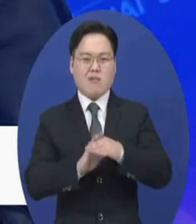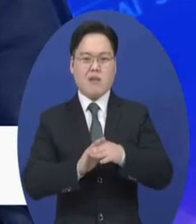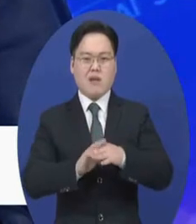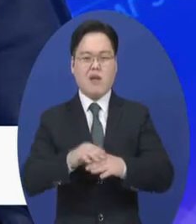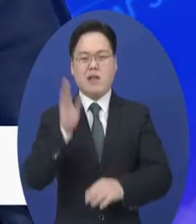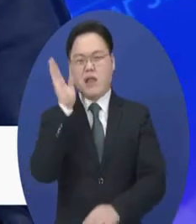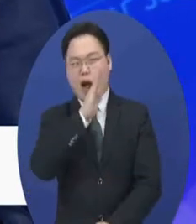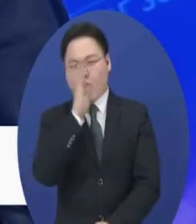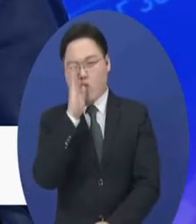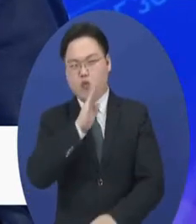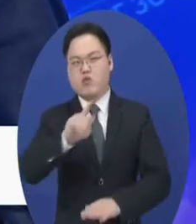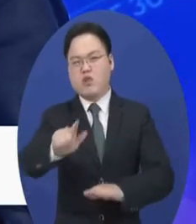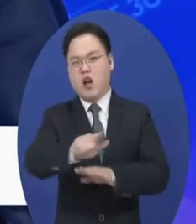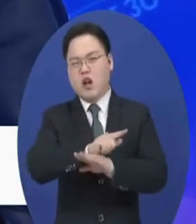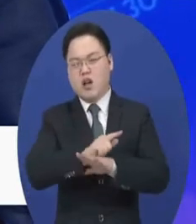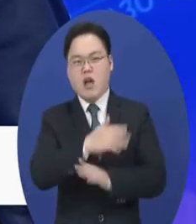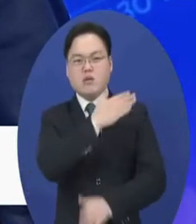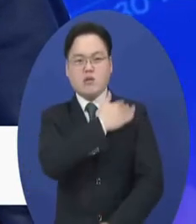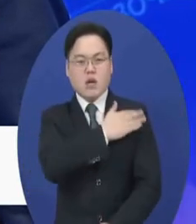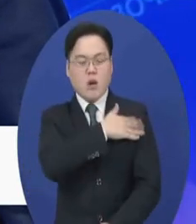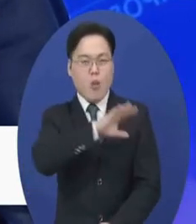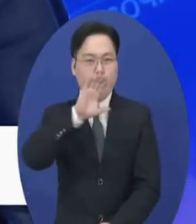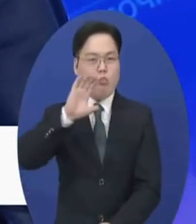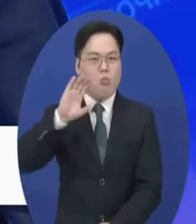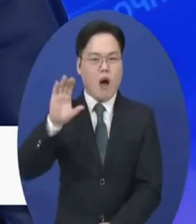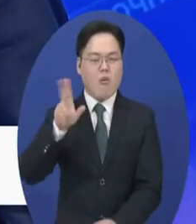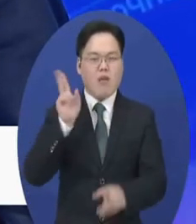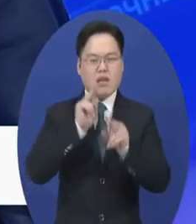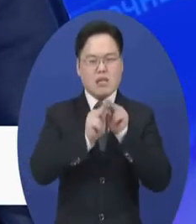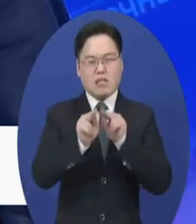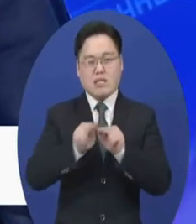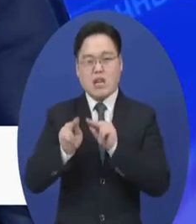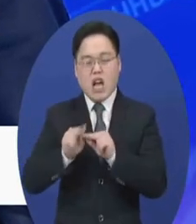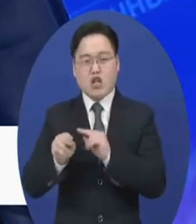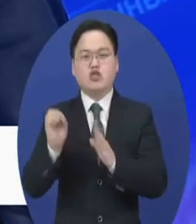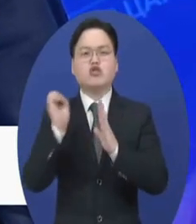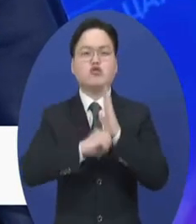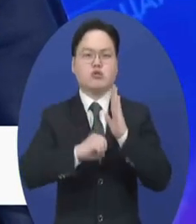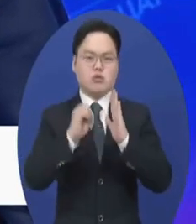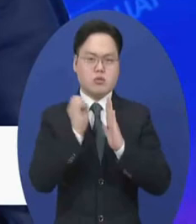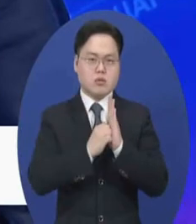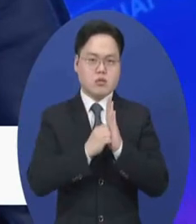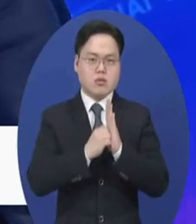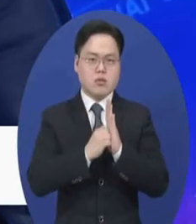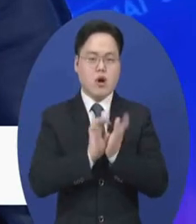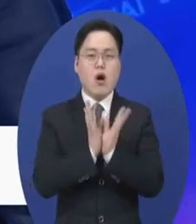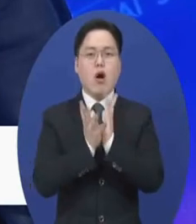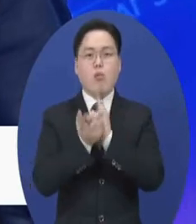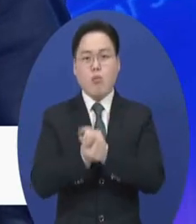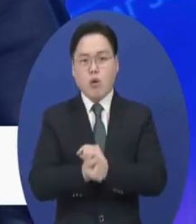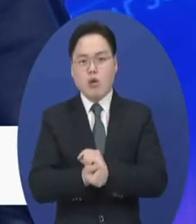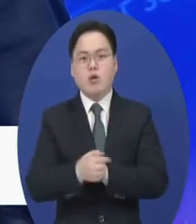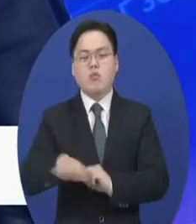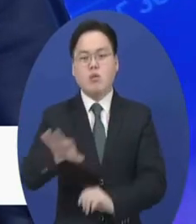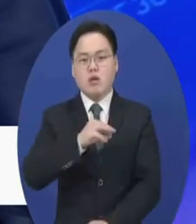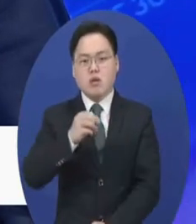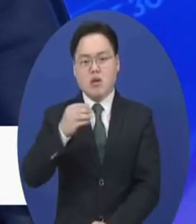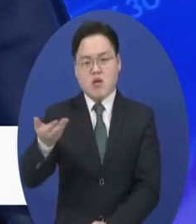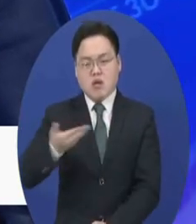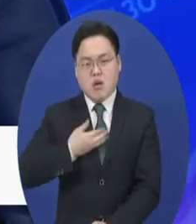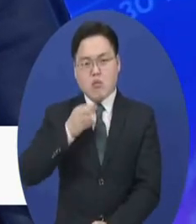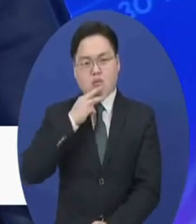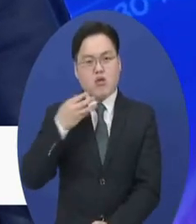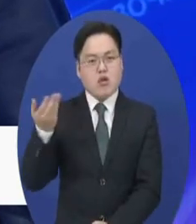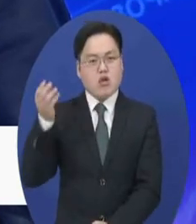газар, тагнуулын ерхий газар, цагдаагийн ерхий газрынхан одоо шалгалт хийх ёстой. А гэтэл одоо бидэнд ирсэн мэдээлэлээр